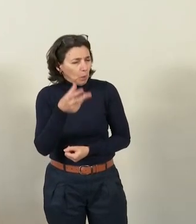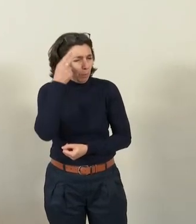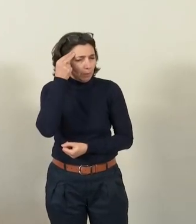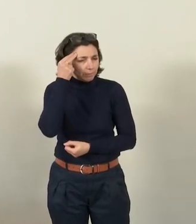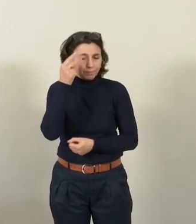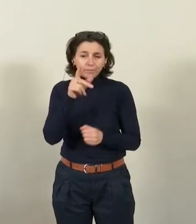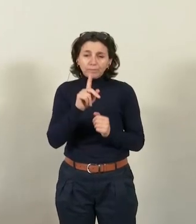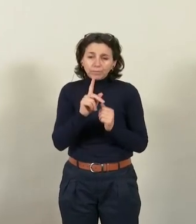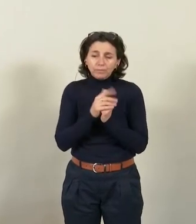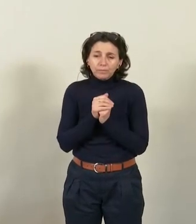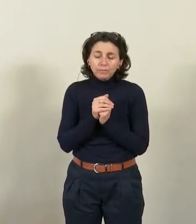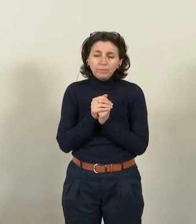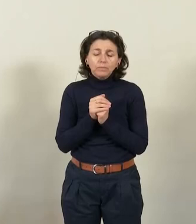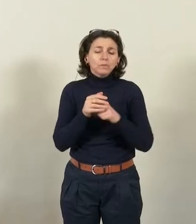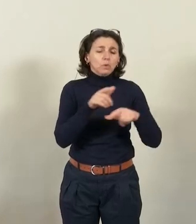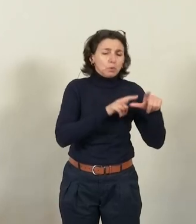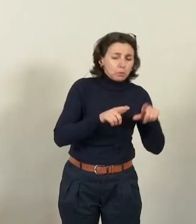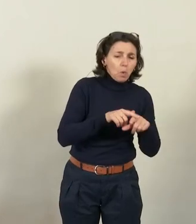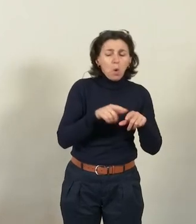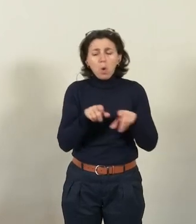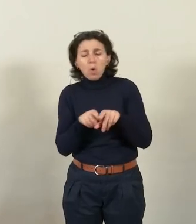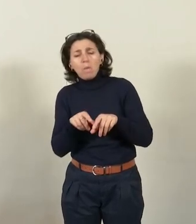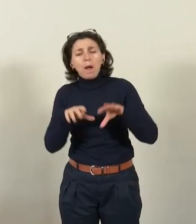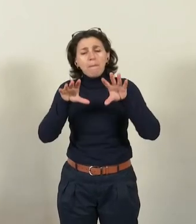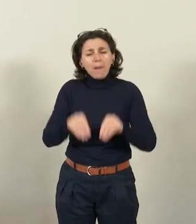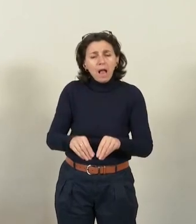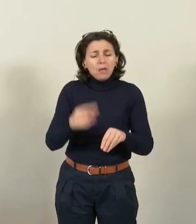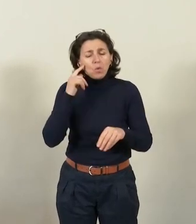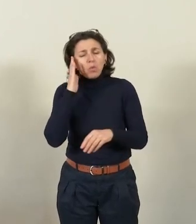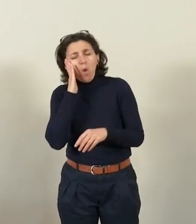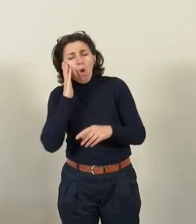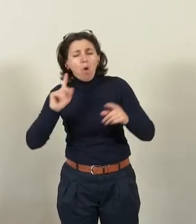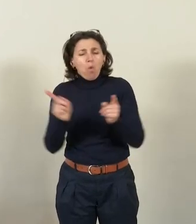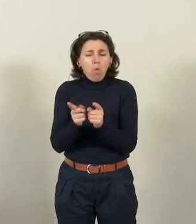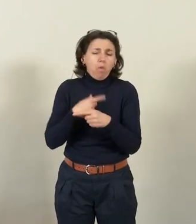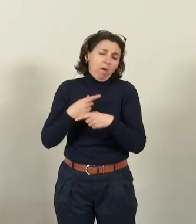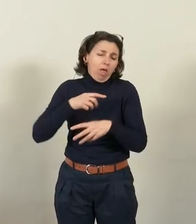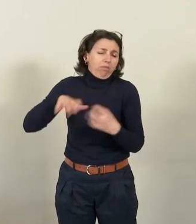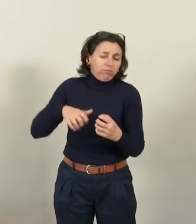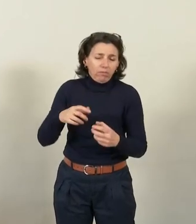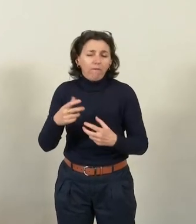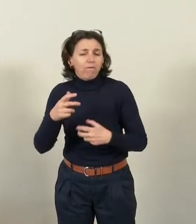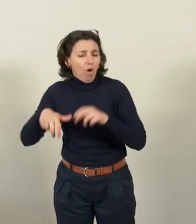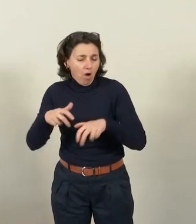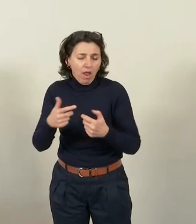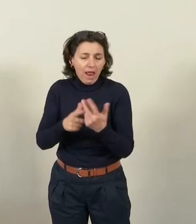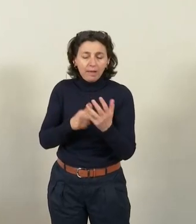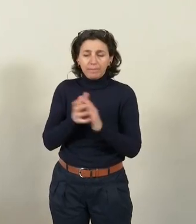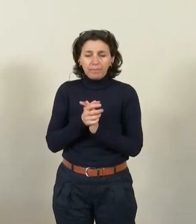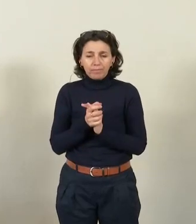logement et les marchands de sommeil les logements insalubr évidemment que c'est c'est c'est bien de les les supprimer